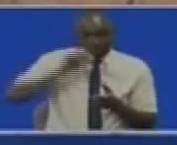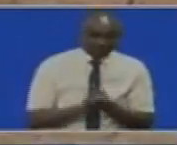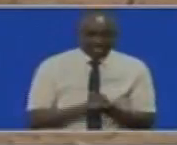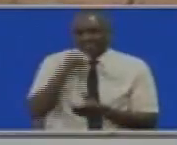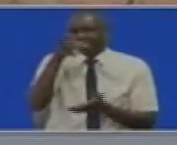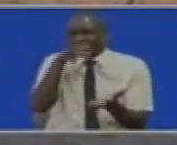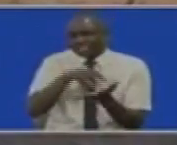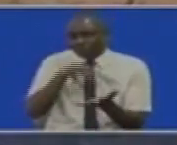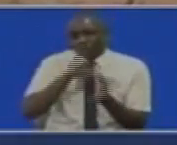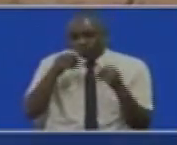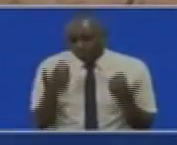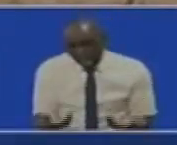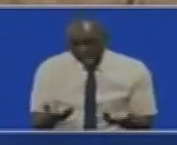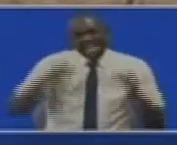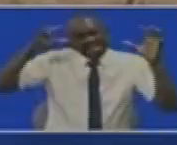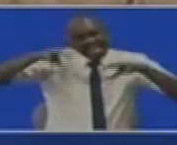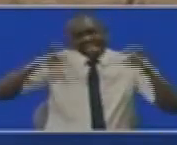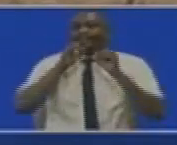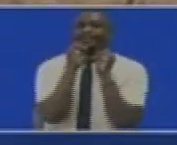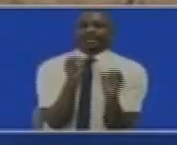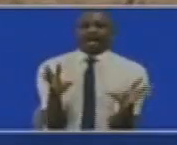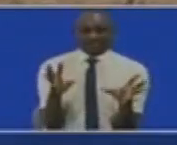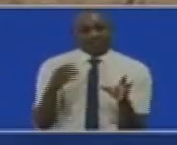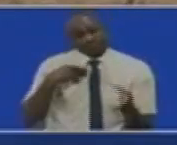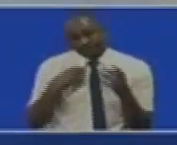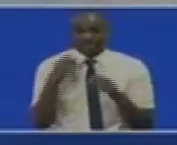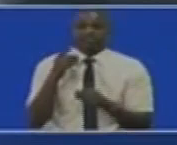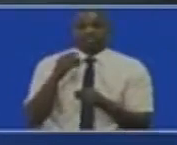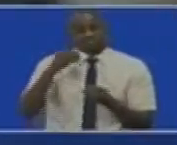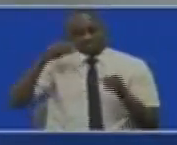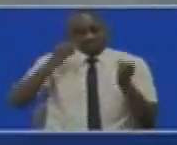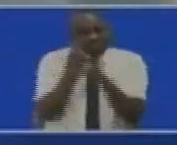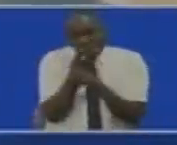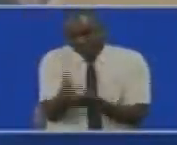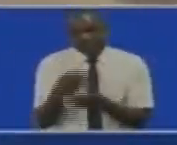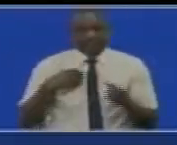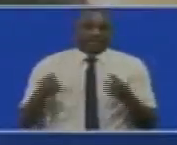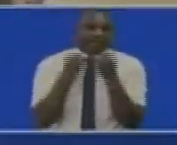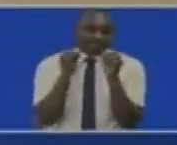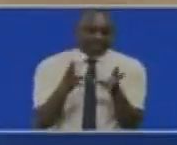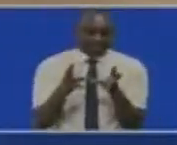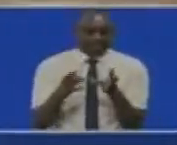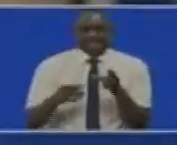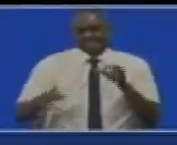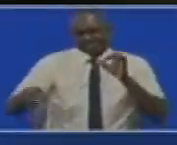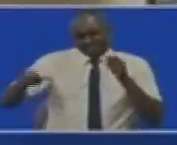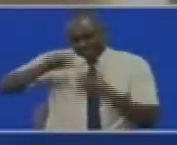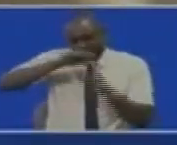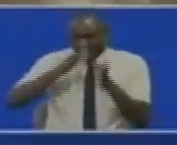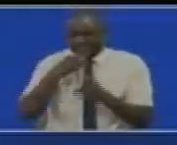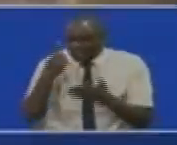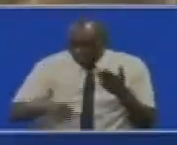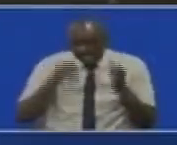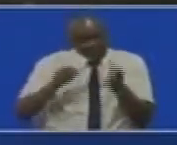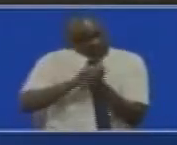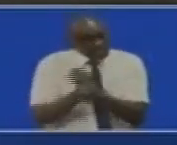hii imezidishwa na ukosefu wa mvua iliyofaa kunyesha mwezi Disemba, ambapo wataalamu wamesema kuwa iwapo mambo